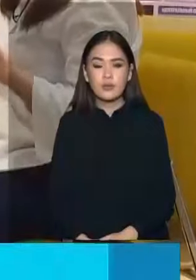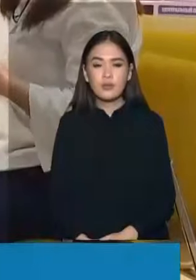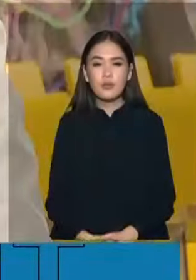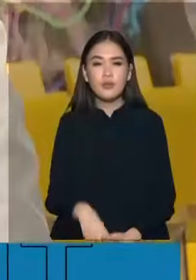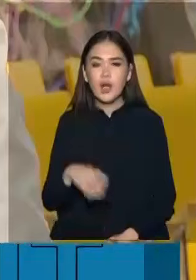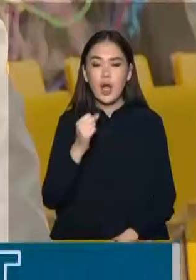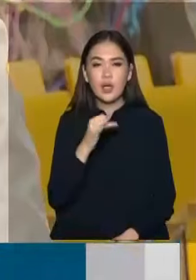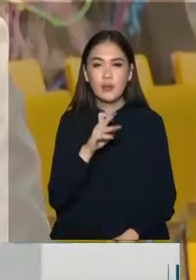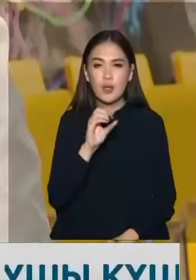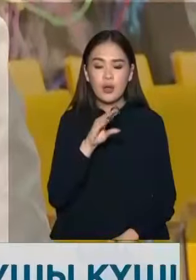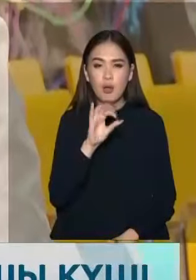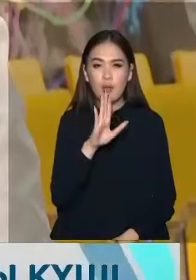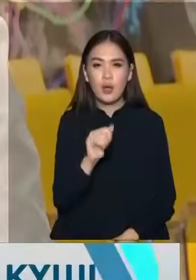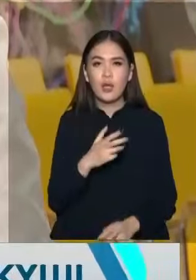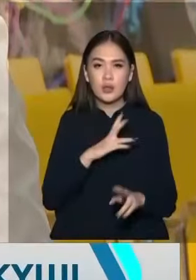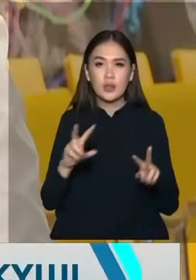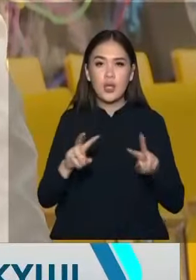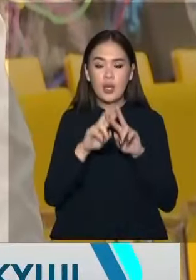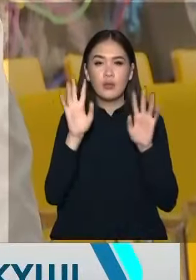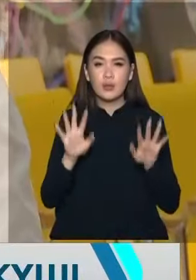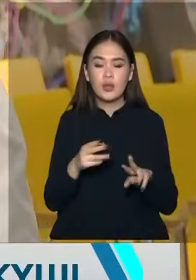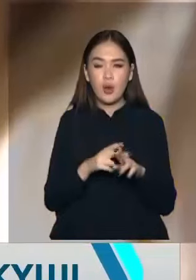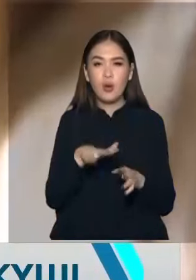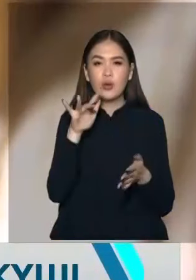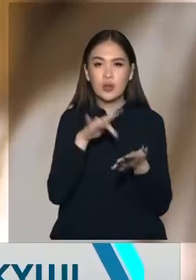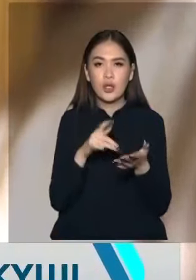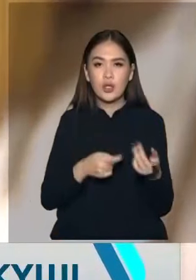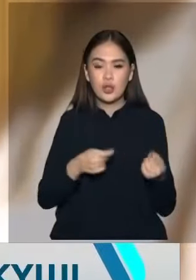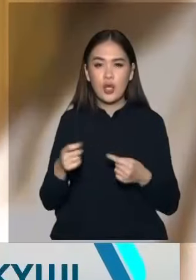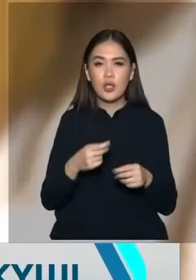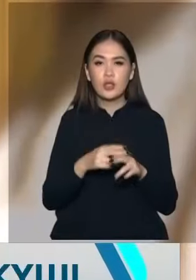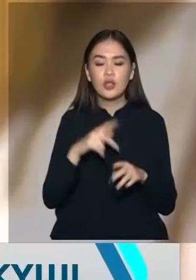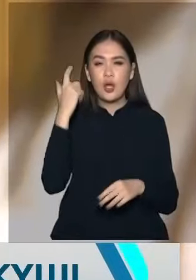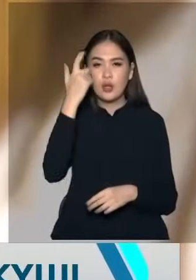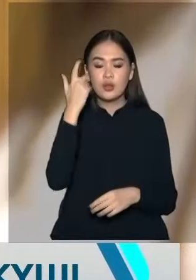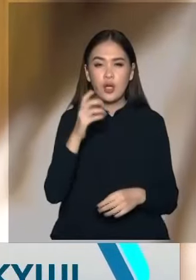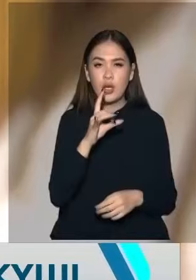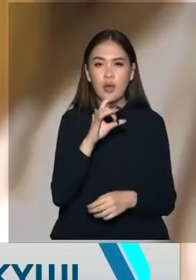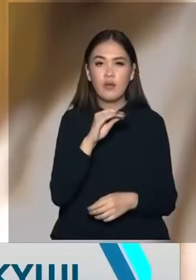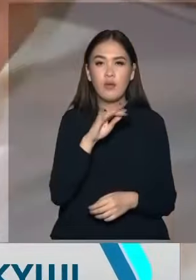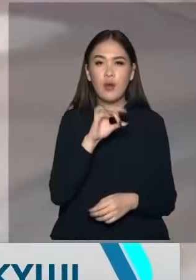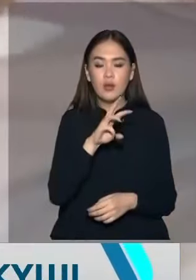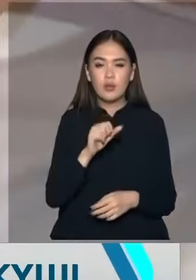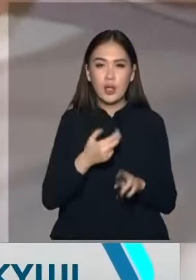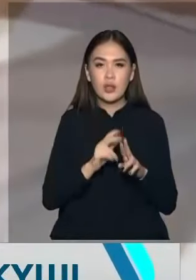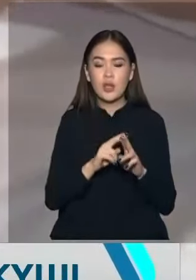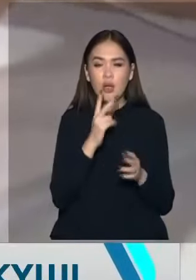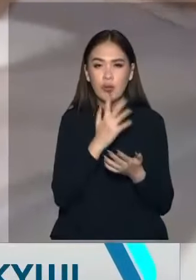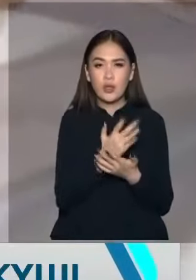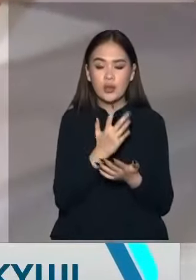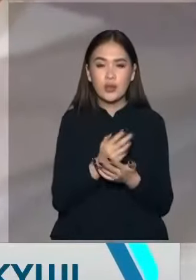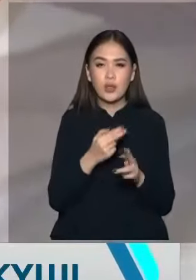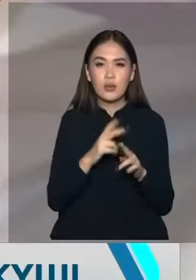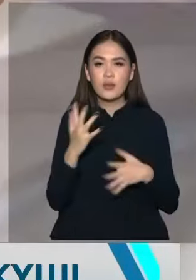Гүлвира Абетова астаналық мүлік иелері бірлестігі орталығының жетекшісі. Тұрғын үй шаруашылығы саласына жасалған реформаны жүзеге асырғандардың бірі.